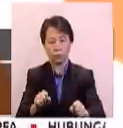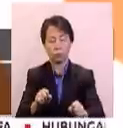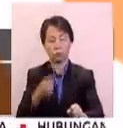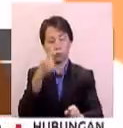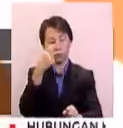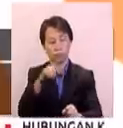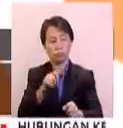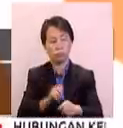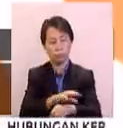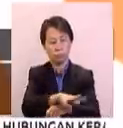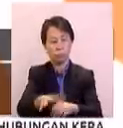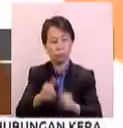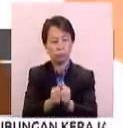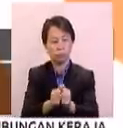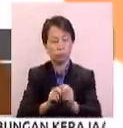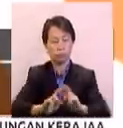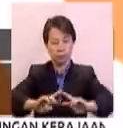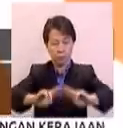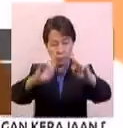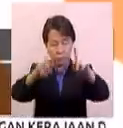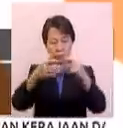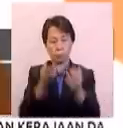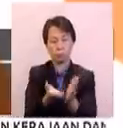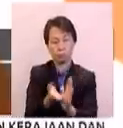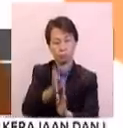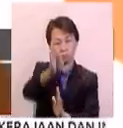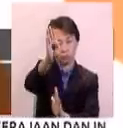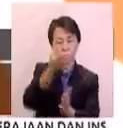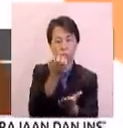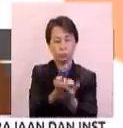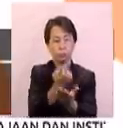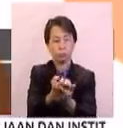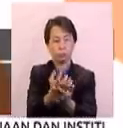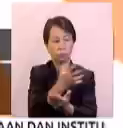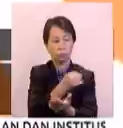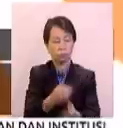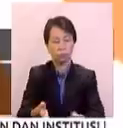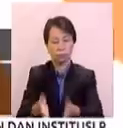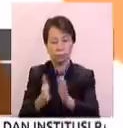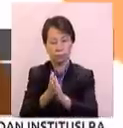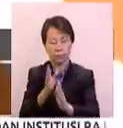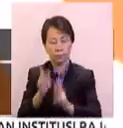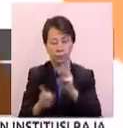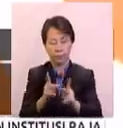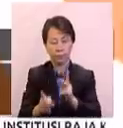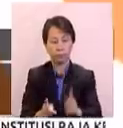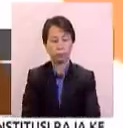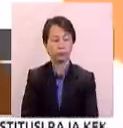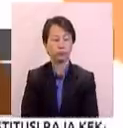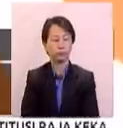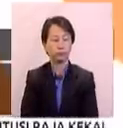multiplier effect to our growing economy and improving the people's quality of life.